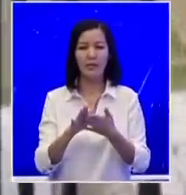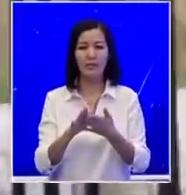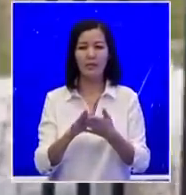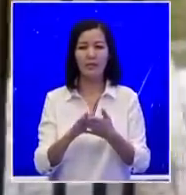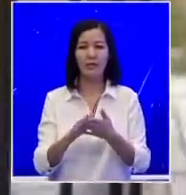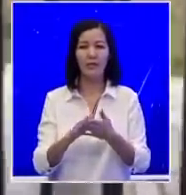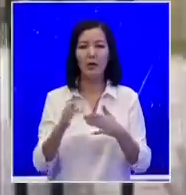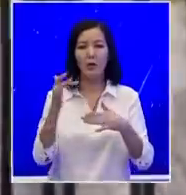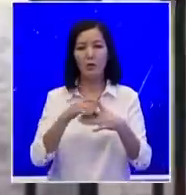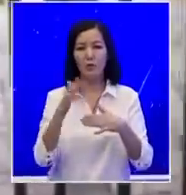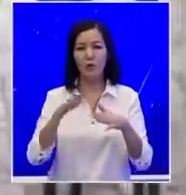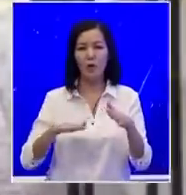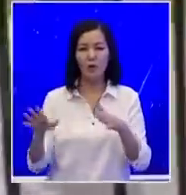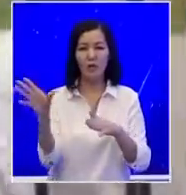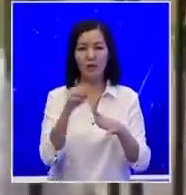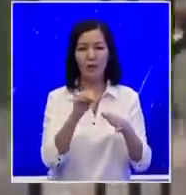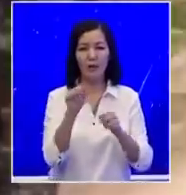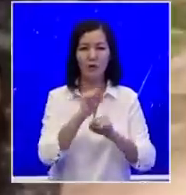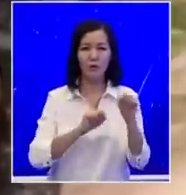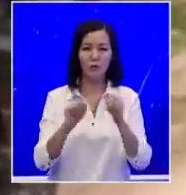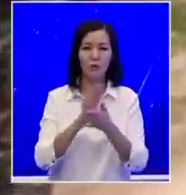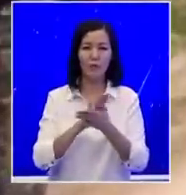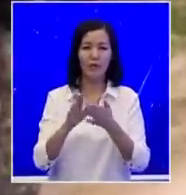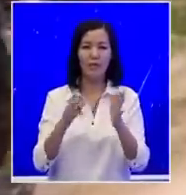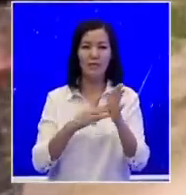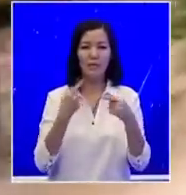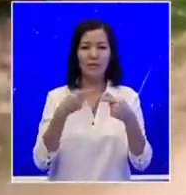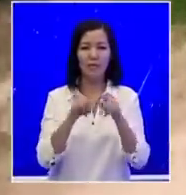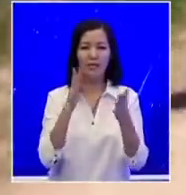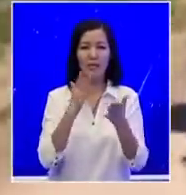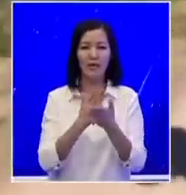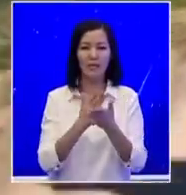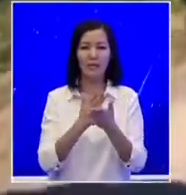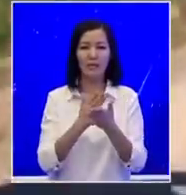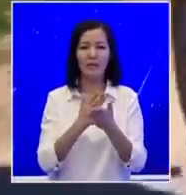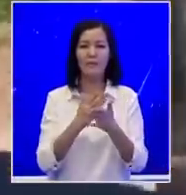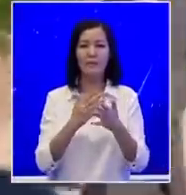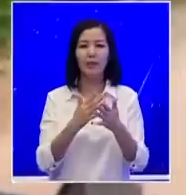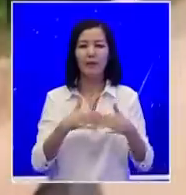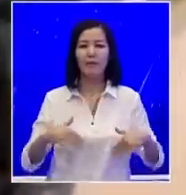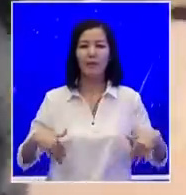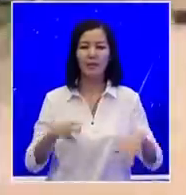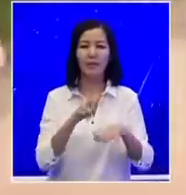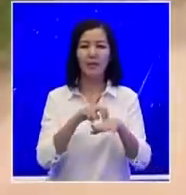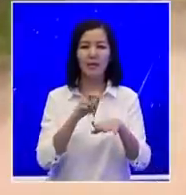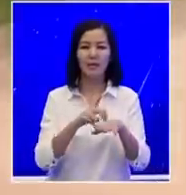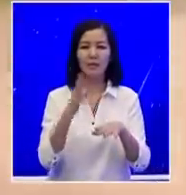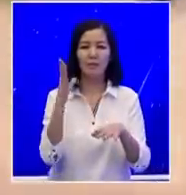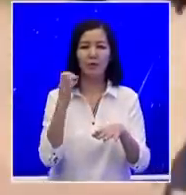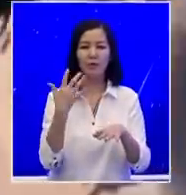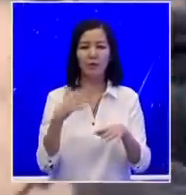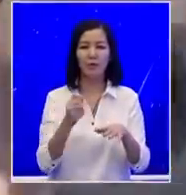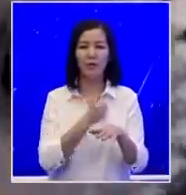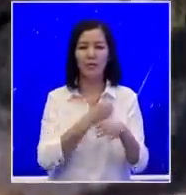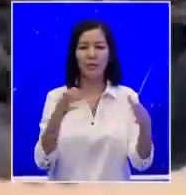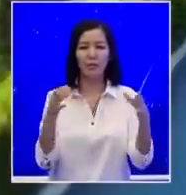үйлерге санитарлық тазалау жүргізіледі. Оған 8 техника жұмылдырылған. Ветеринария басқармасының 10 маманы мен нөмірі 550-78